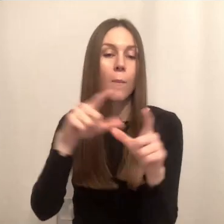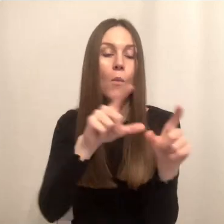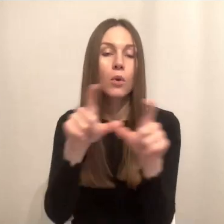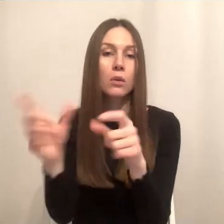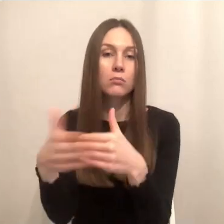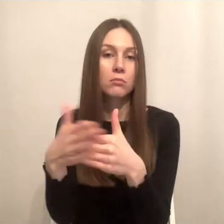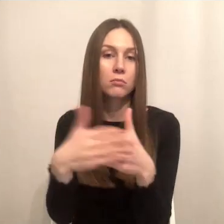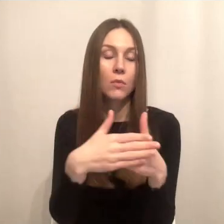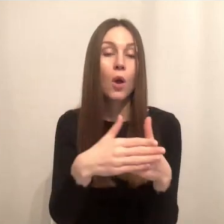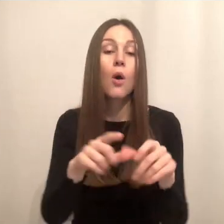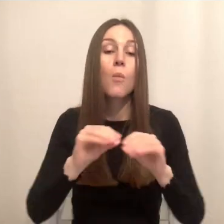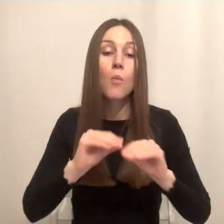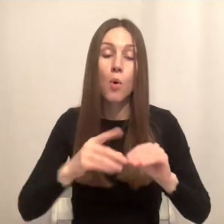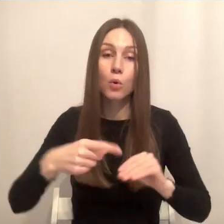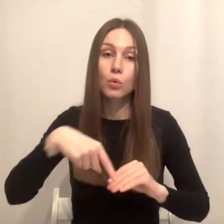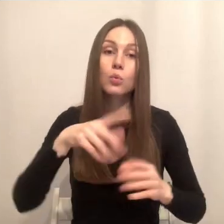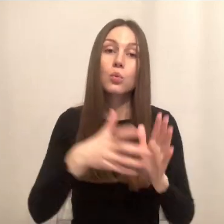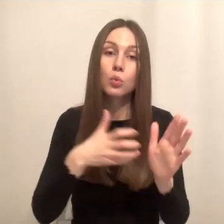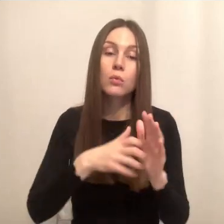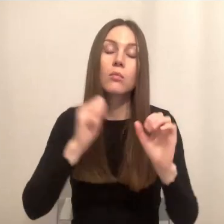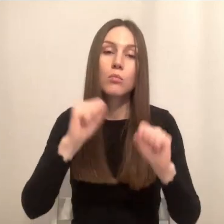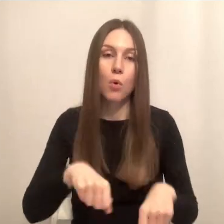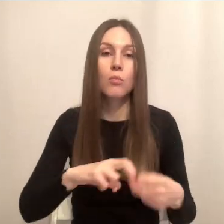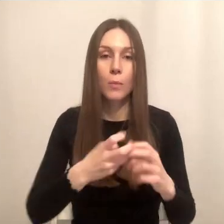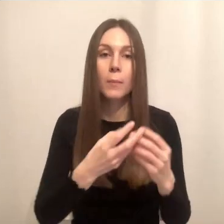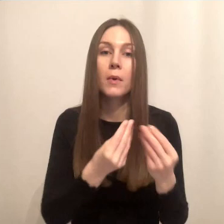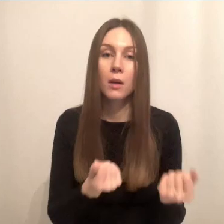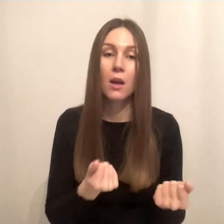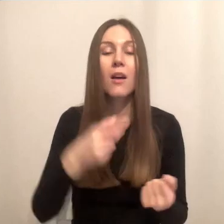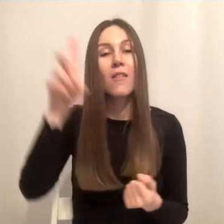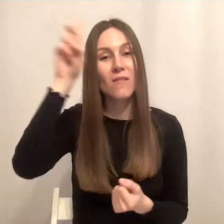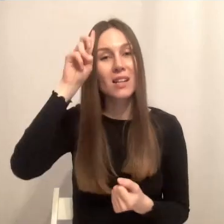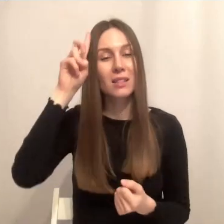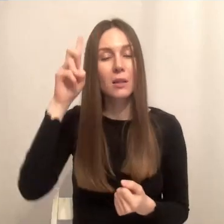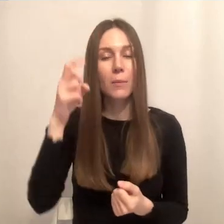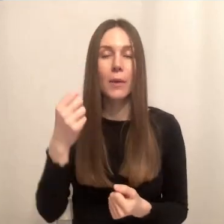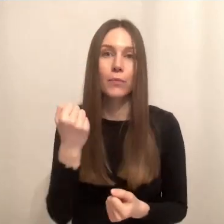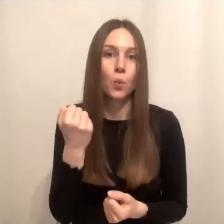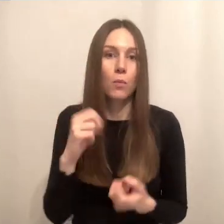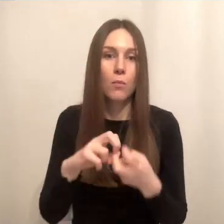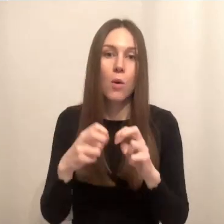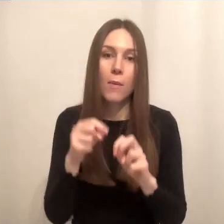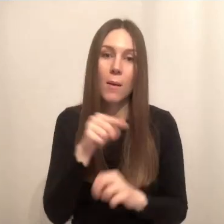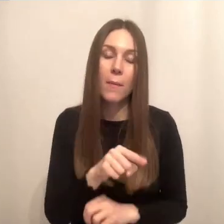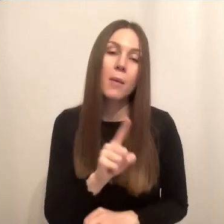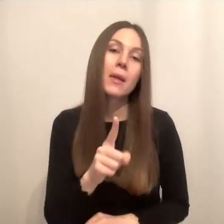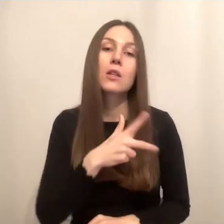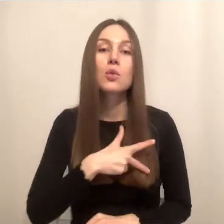galima išspręsti, nepaisant to, kad valstybės mastu tai yra didžiausia problema, bet sudarant socialinės